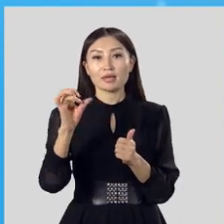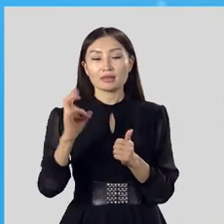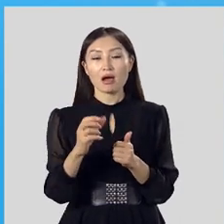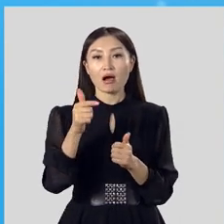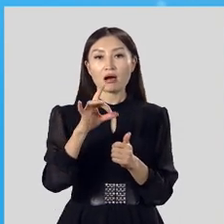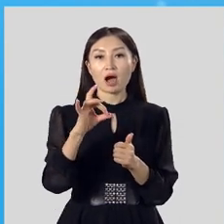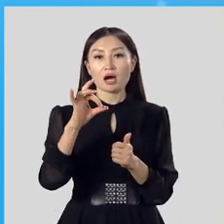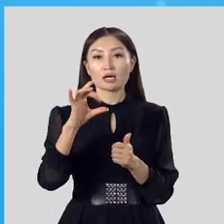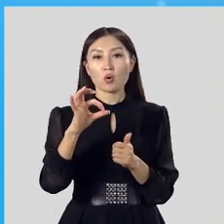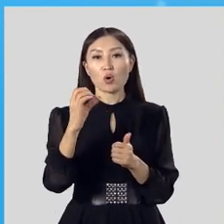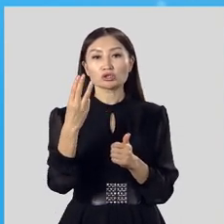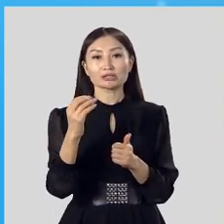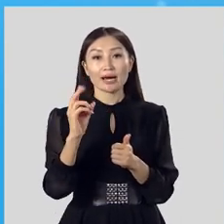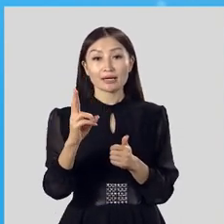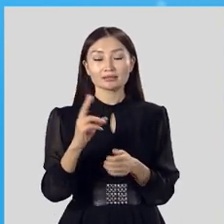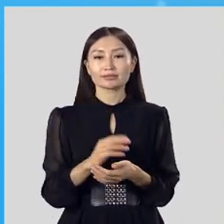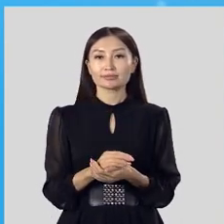горошины.